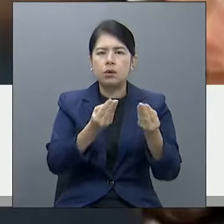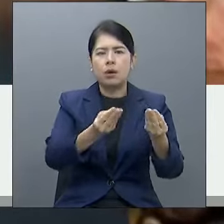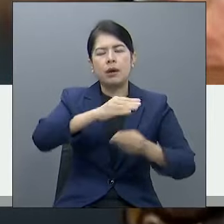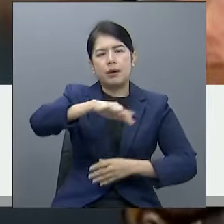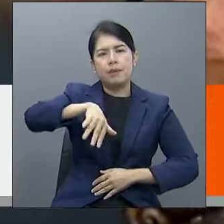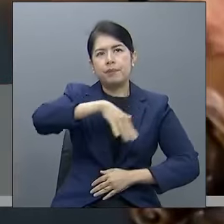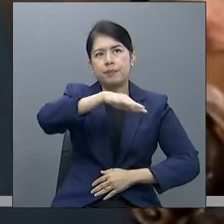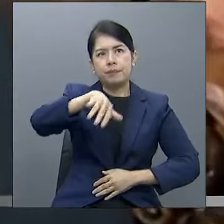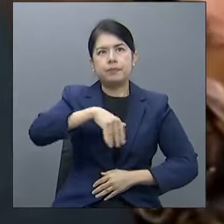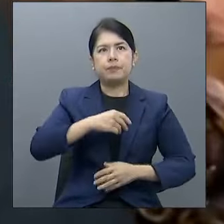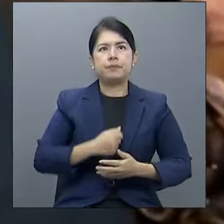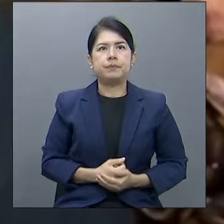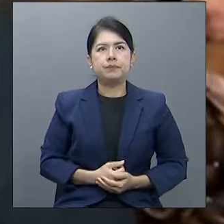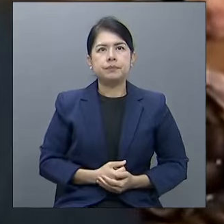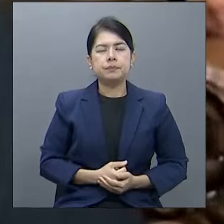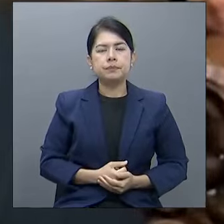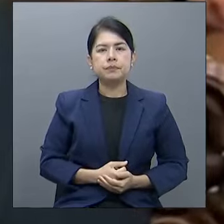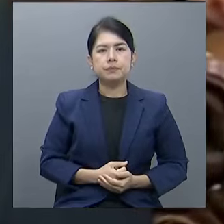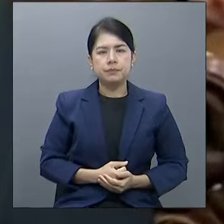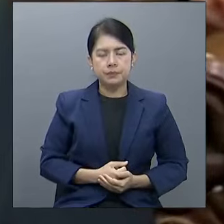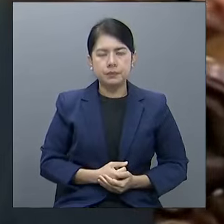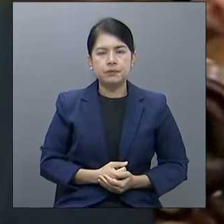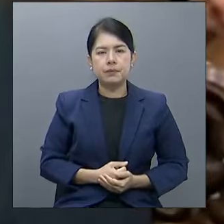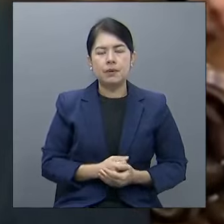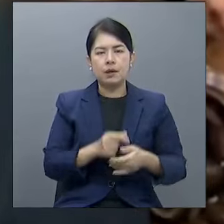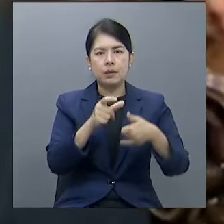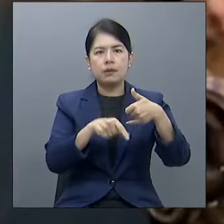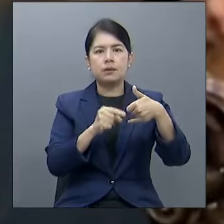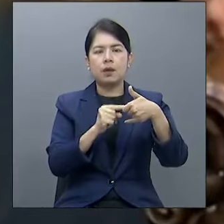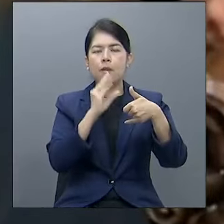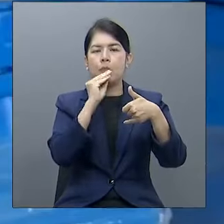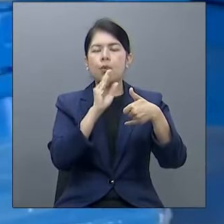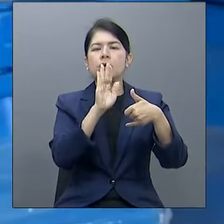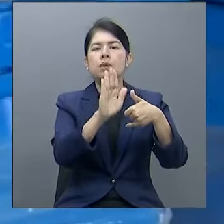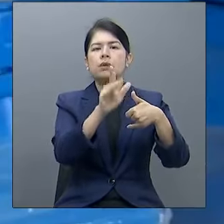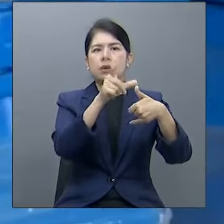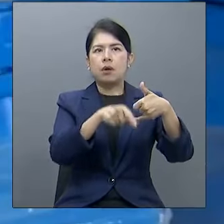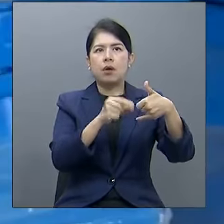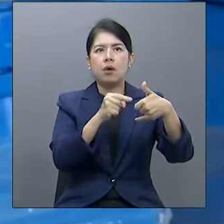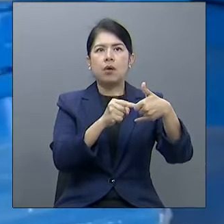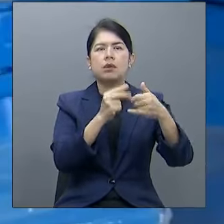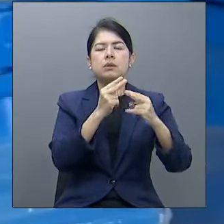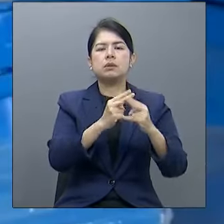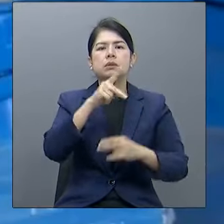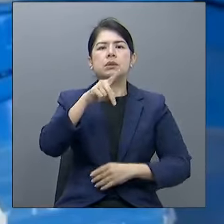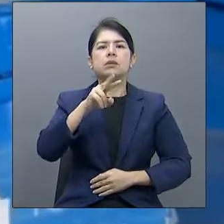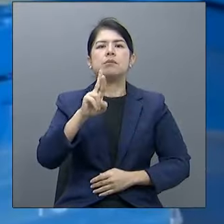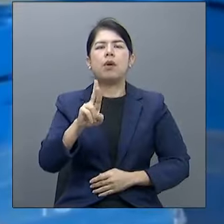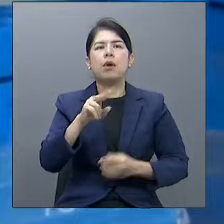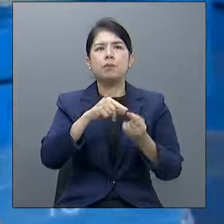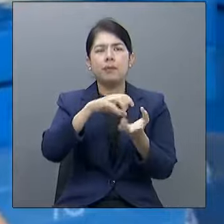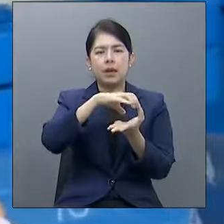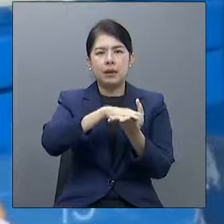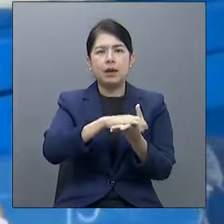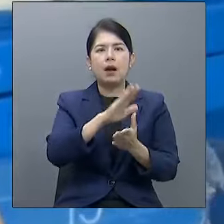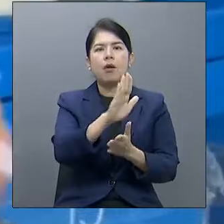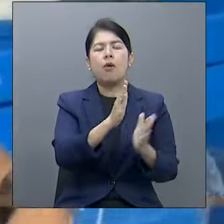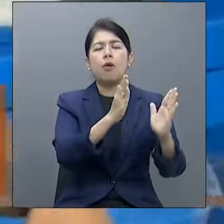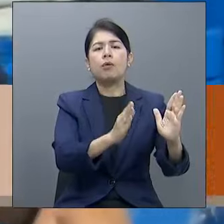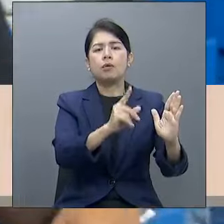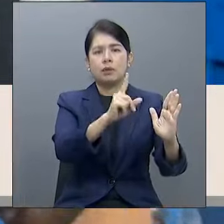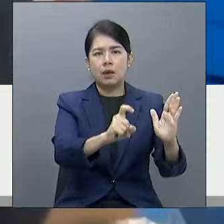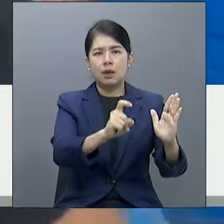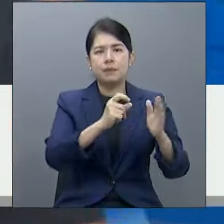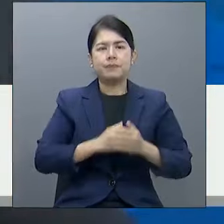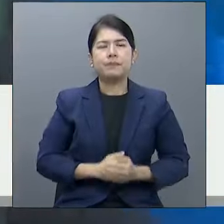ริง นี่เป็นการเปิดใจครั้งแรกของนางสาววรรณพรภรรยาของนายธนาสันหรือว่าใหม่ผู้เสียชีวิต